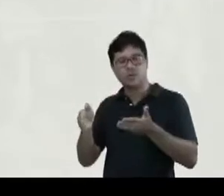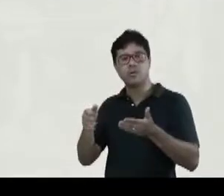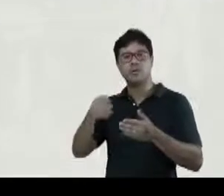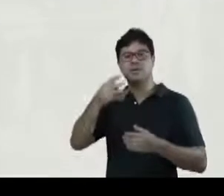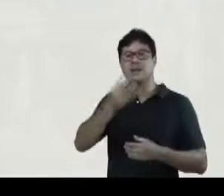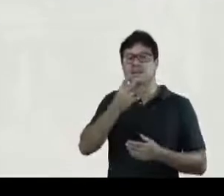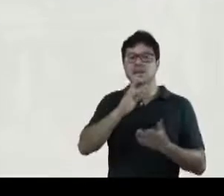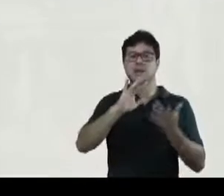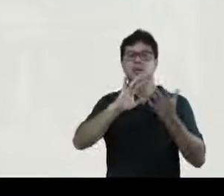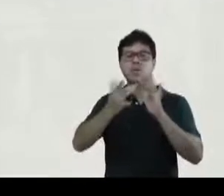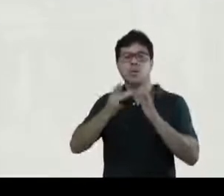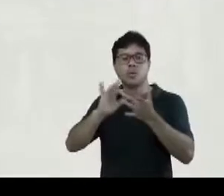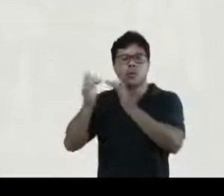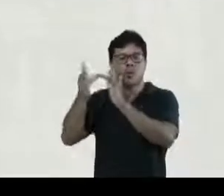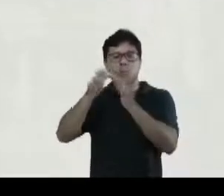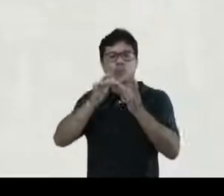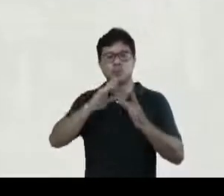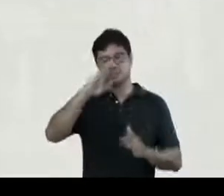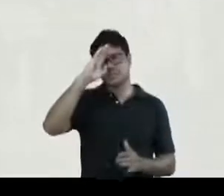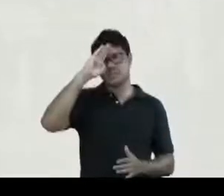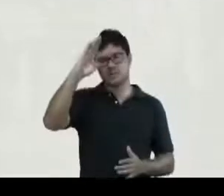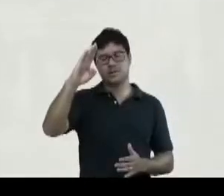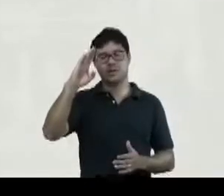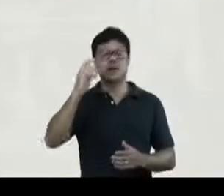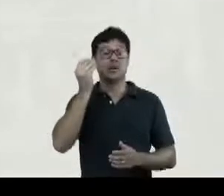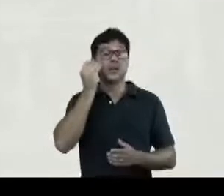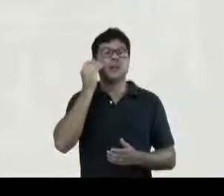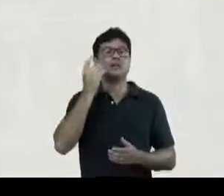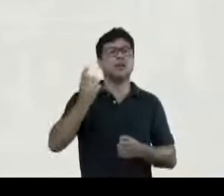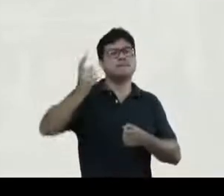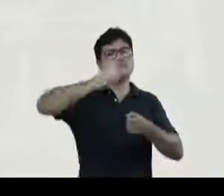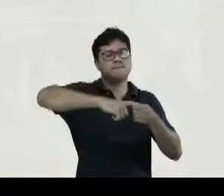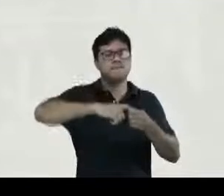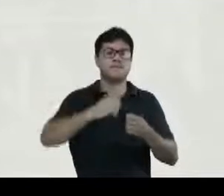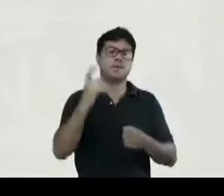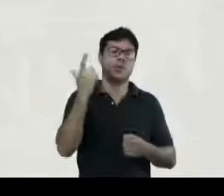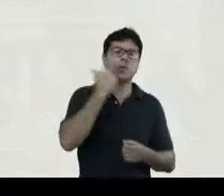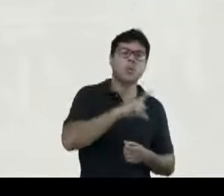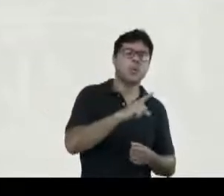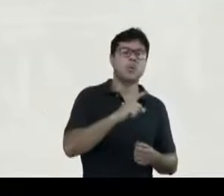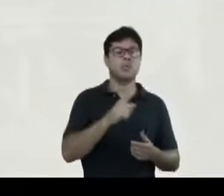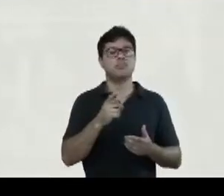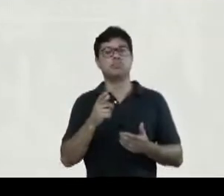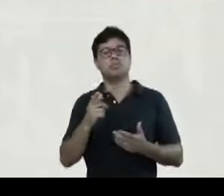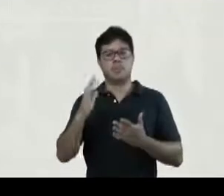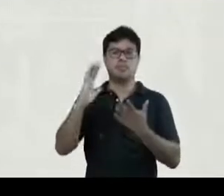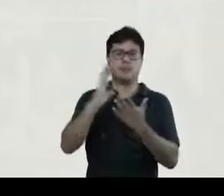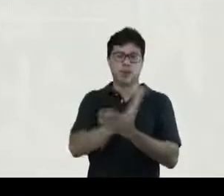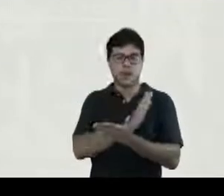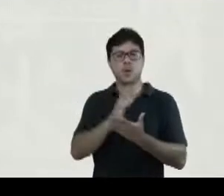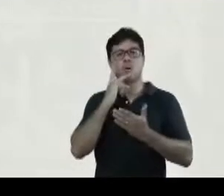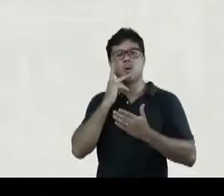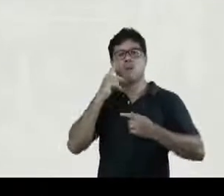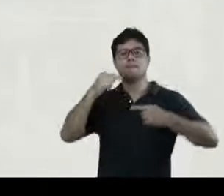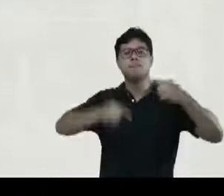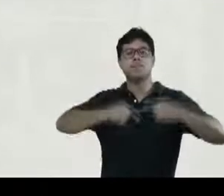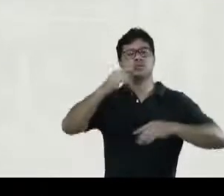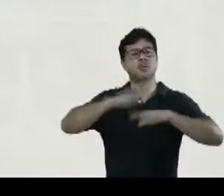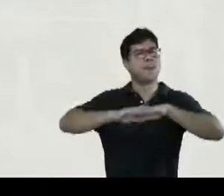der europäischen Drucke über politische Grenzen, über Sammlungsgrenzen, über die Unterschiede